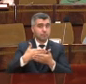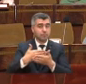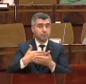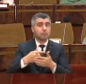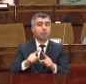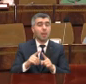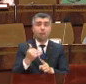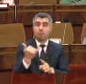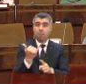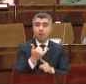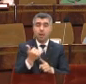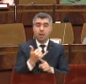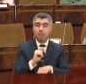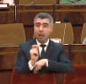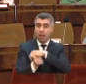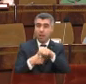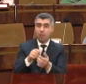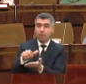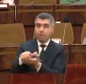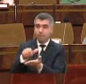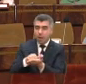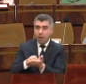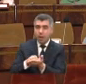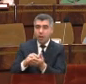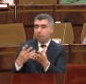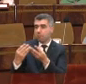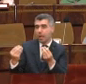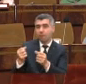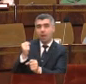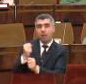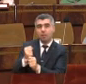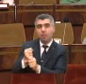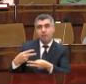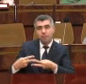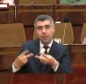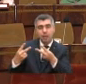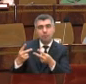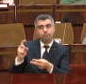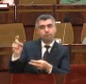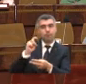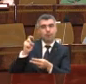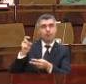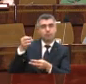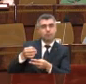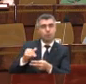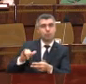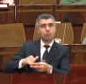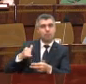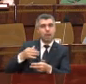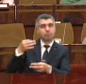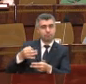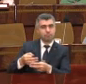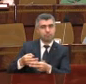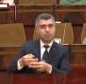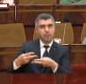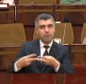تعزيز المكاسب المحققة في الميدان الفلاحي وخلق المزيد من فرص الشغل والدخل القاري لفائدة الشباب، وبكل تأكيد التفاتة